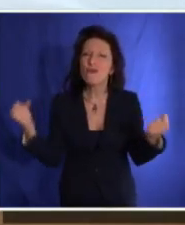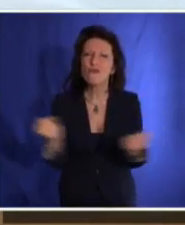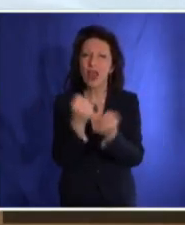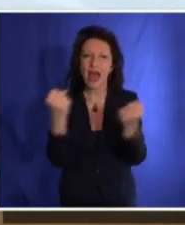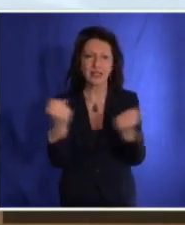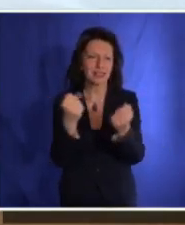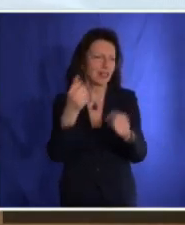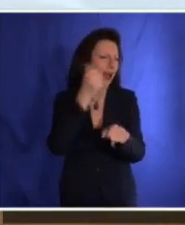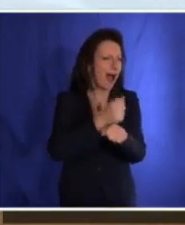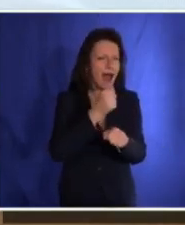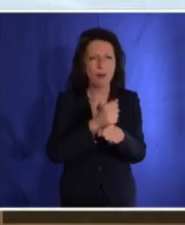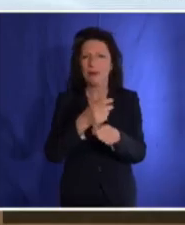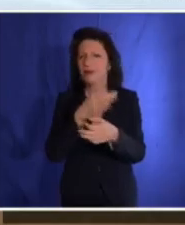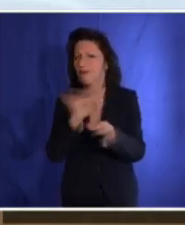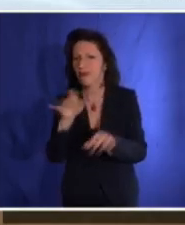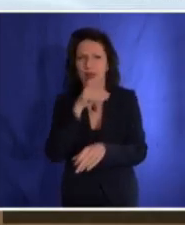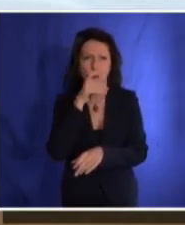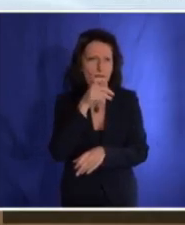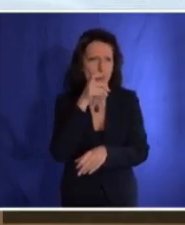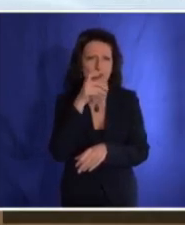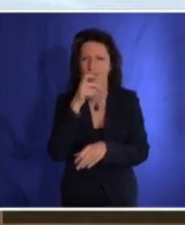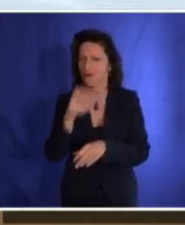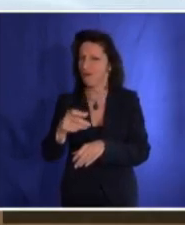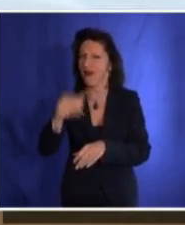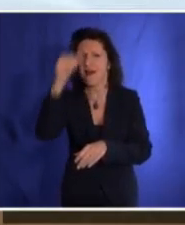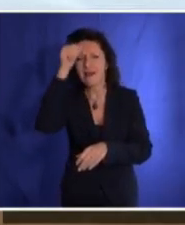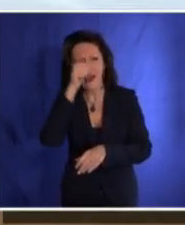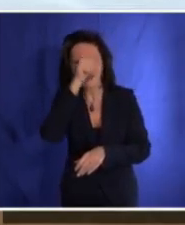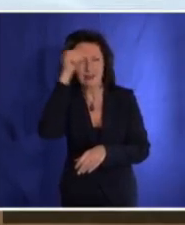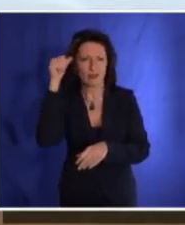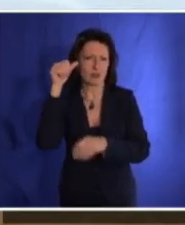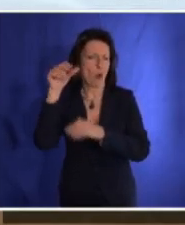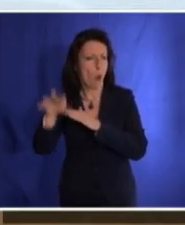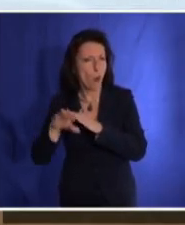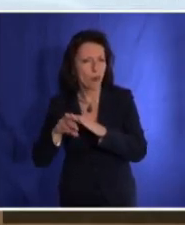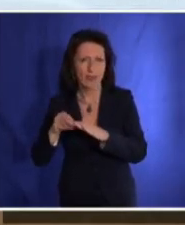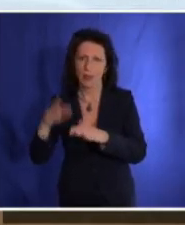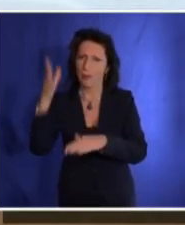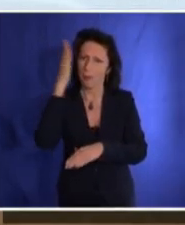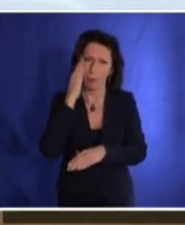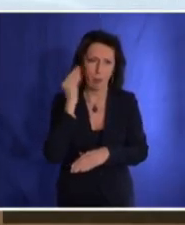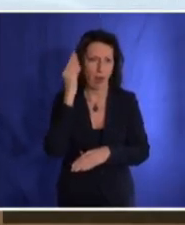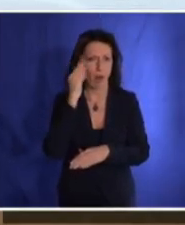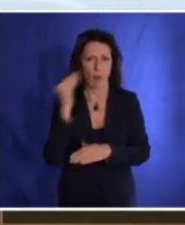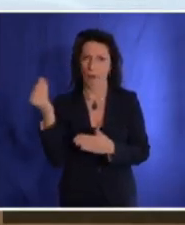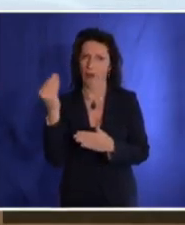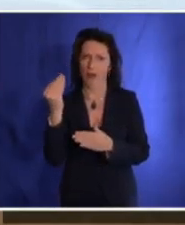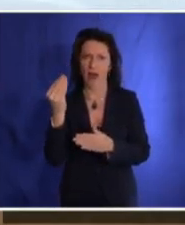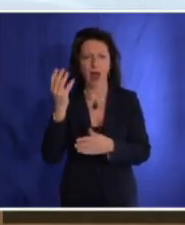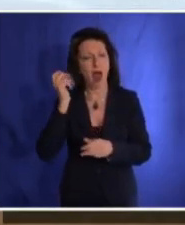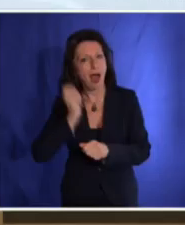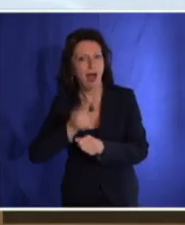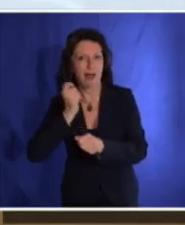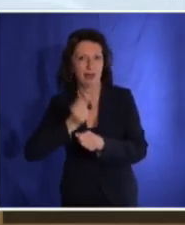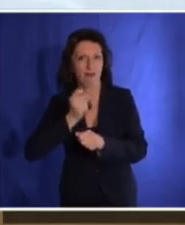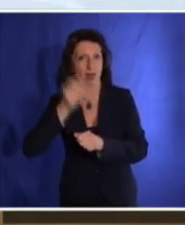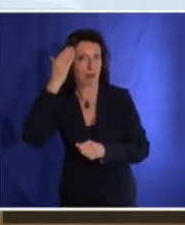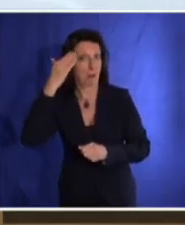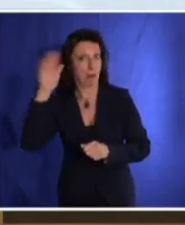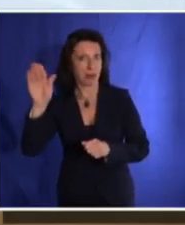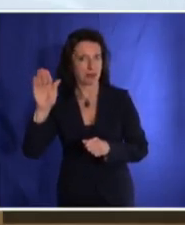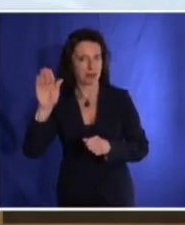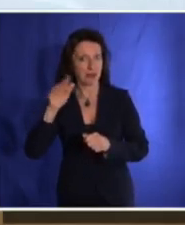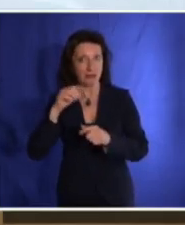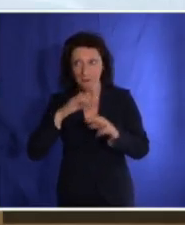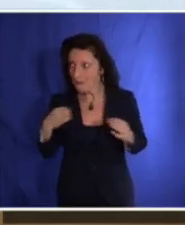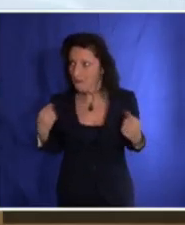Freiberufler. Von den Krankenschwestern bis hin zu den Unternehmern, vom Bauern bis hin zum Handwerksmeister. Und darum müssen